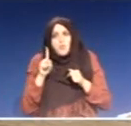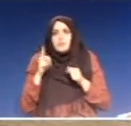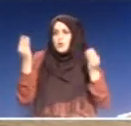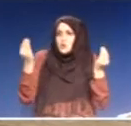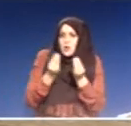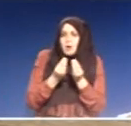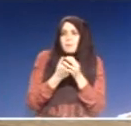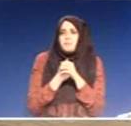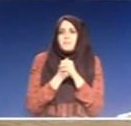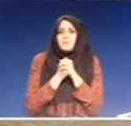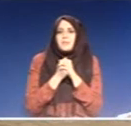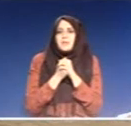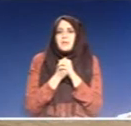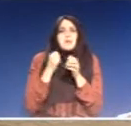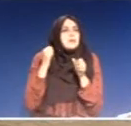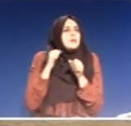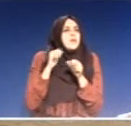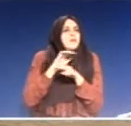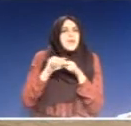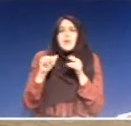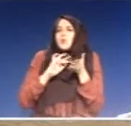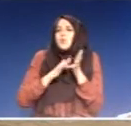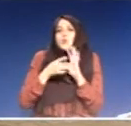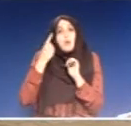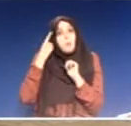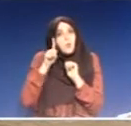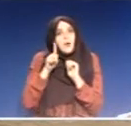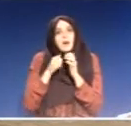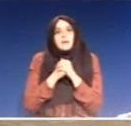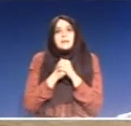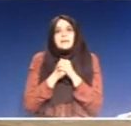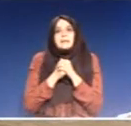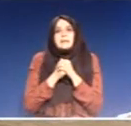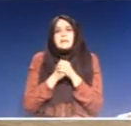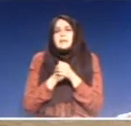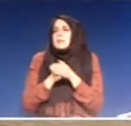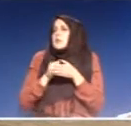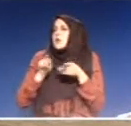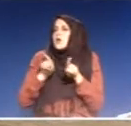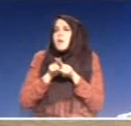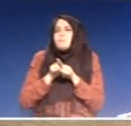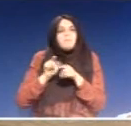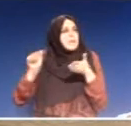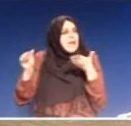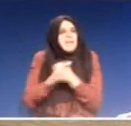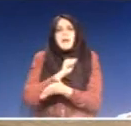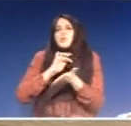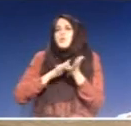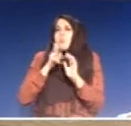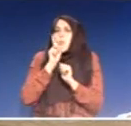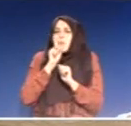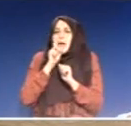كل ما في وسعه، نعم، من أجل القضاء على منابع الفتن ومن أجل